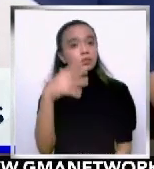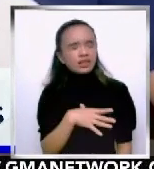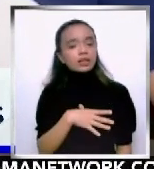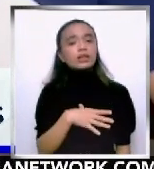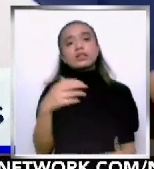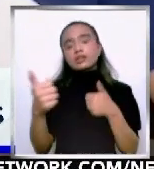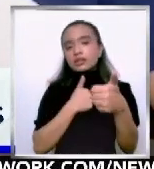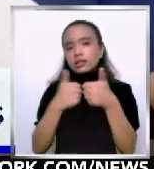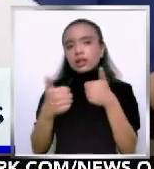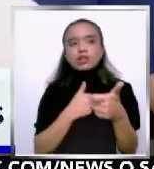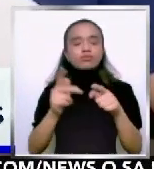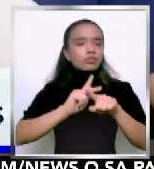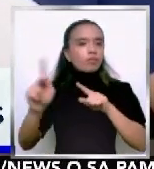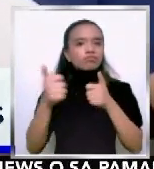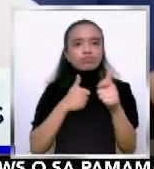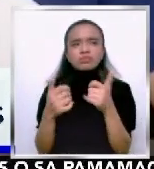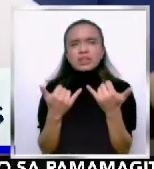professional tour. I'm currently around